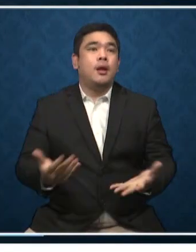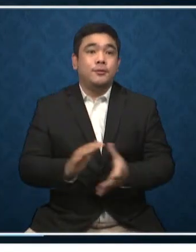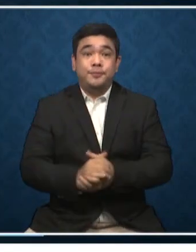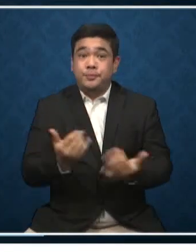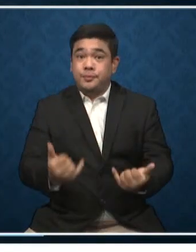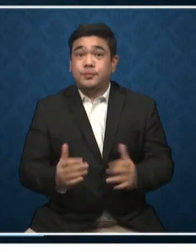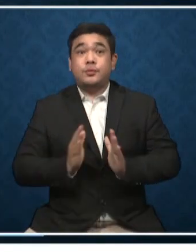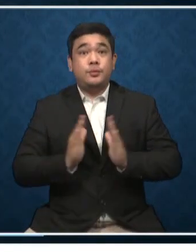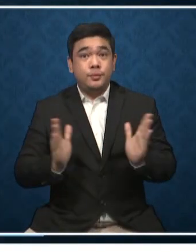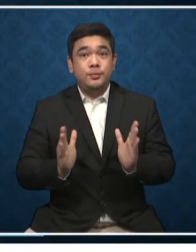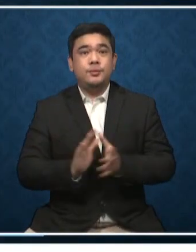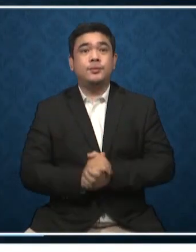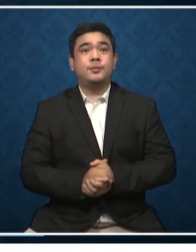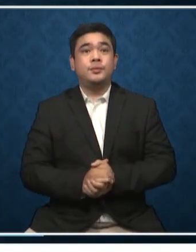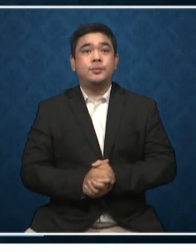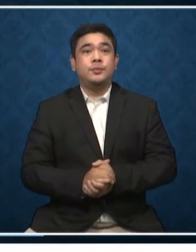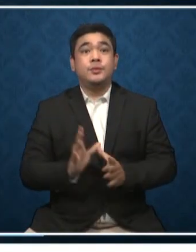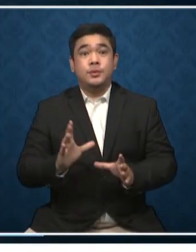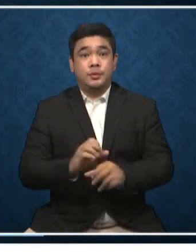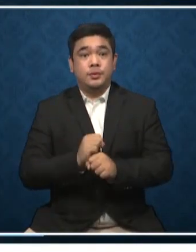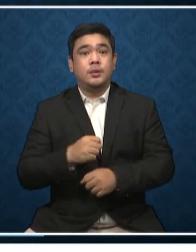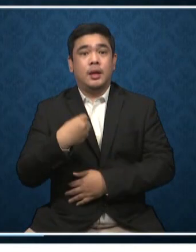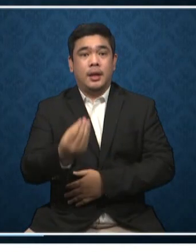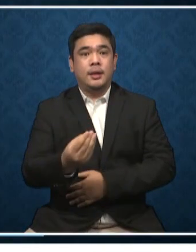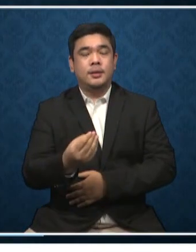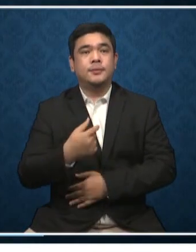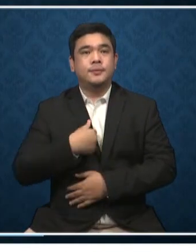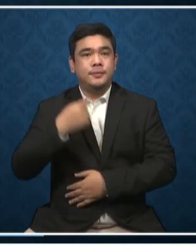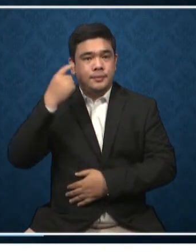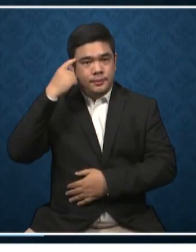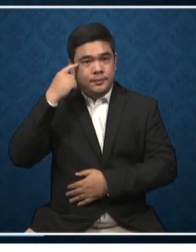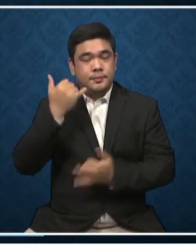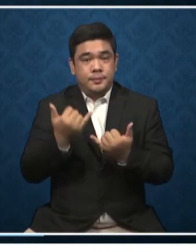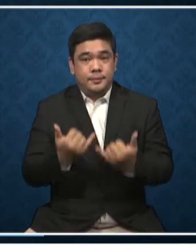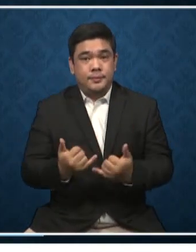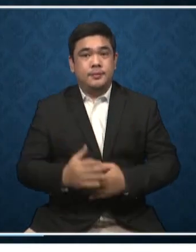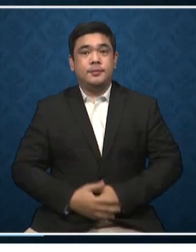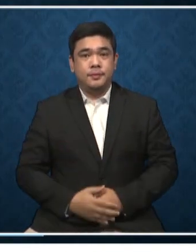ก็เป็การโดยสรุปในเวลาที่มีข้ยำกดขอบคุณครับ